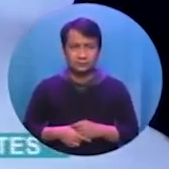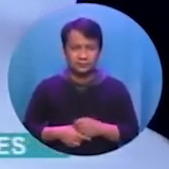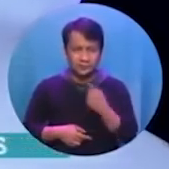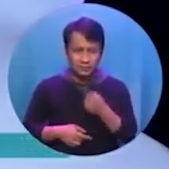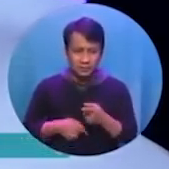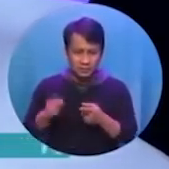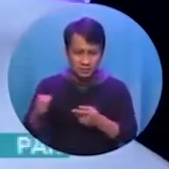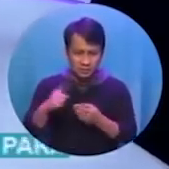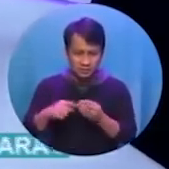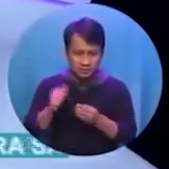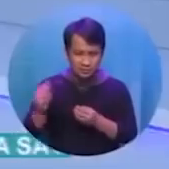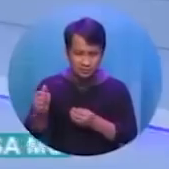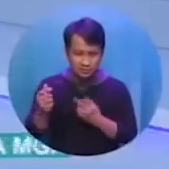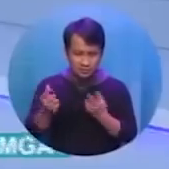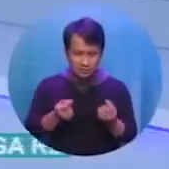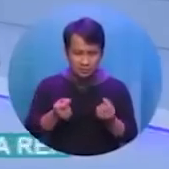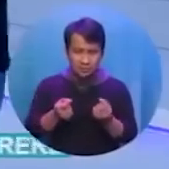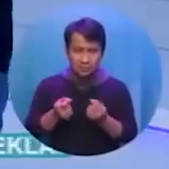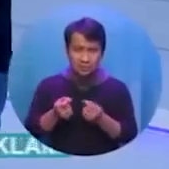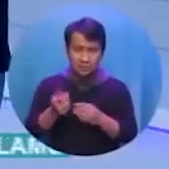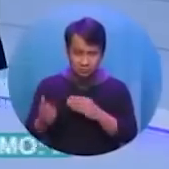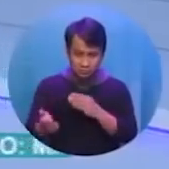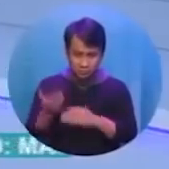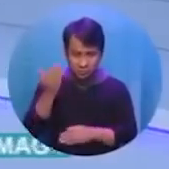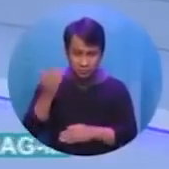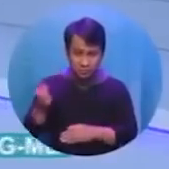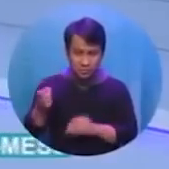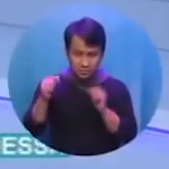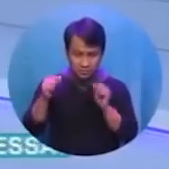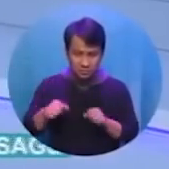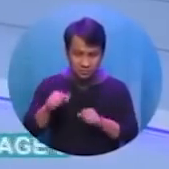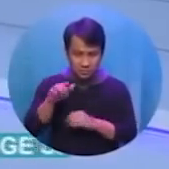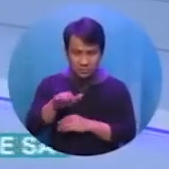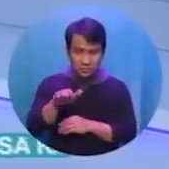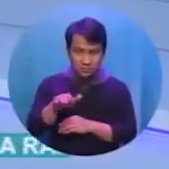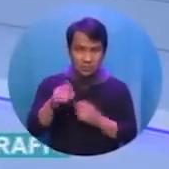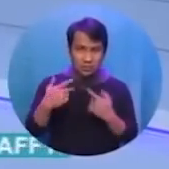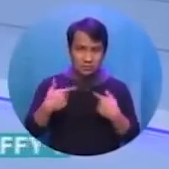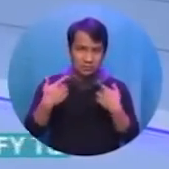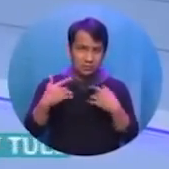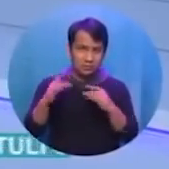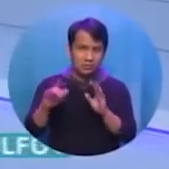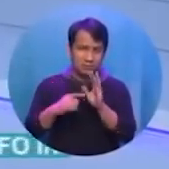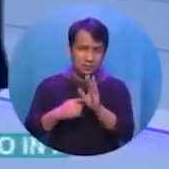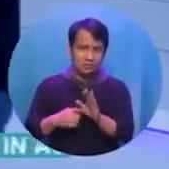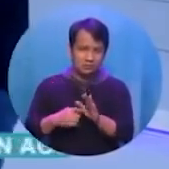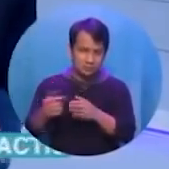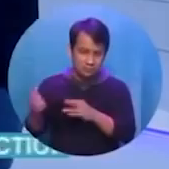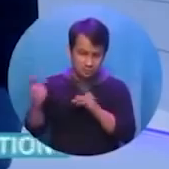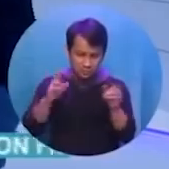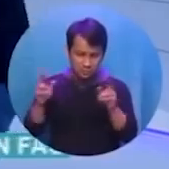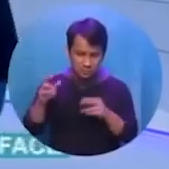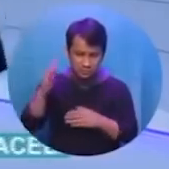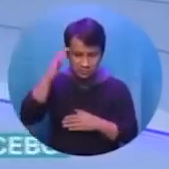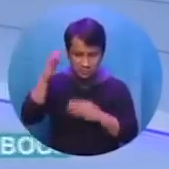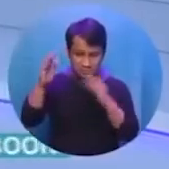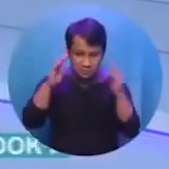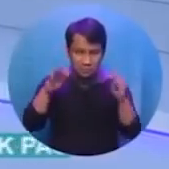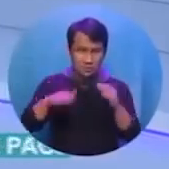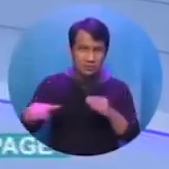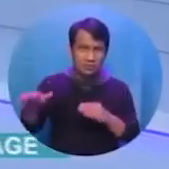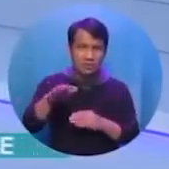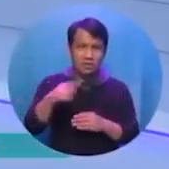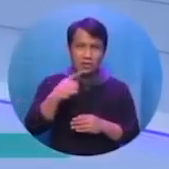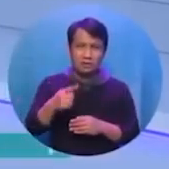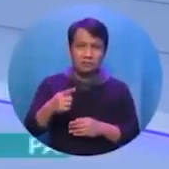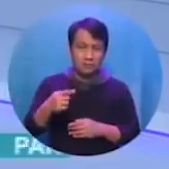Ginagawa nila yung mga gawaing bahay umaga pa lamang. Para pag nasa hapon, relax na sila. Pagdating ni Mr. sasalubungin, hello darling. Oh. Sabi ni